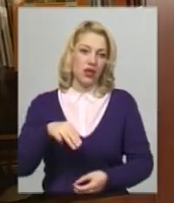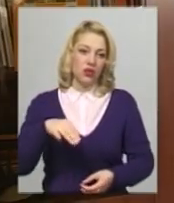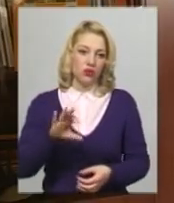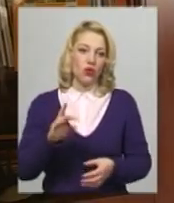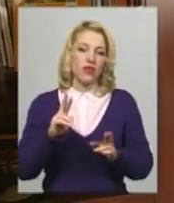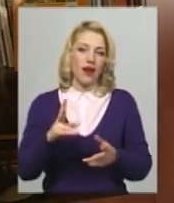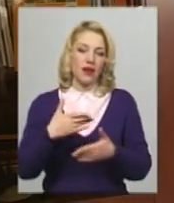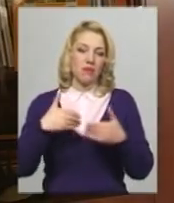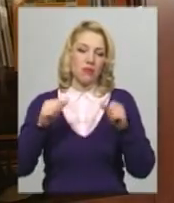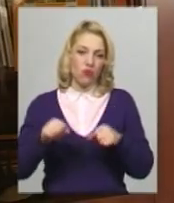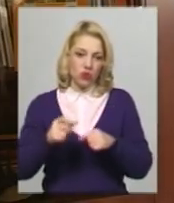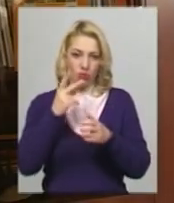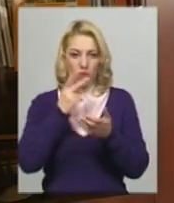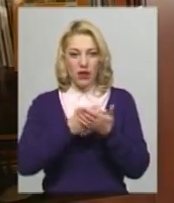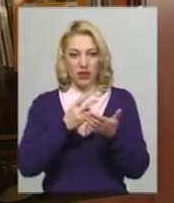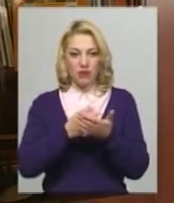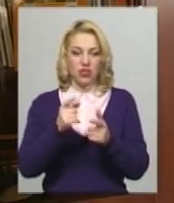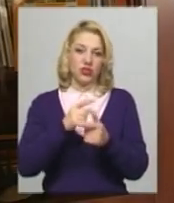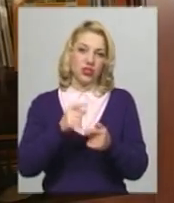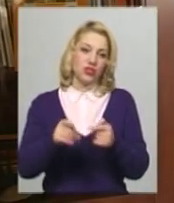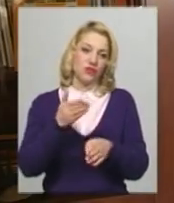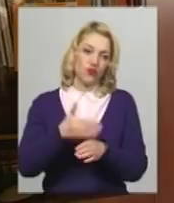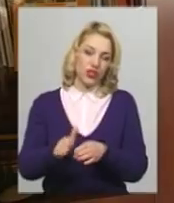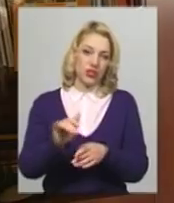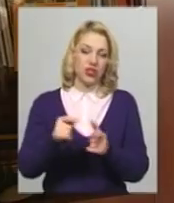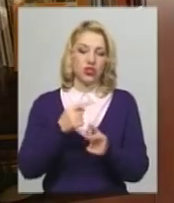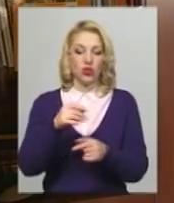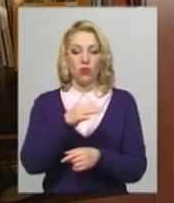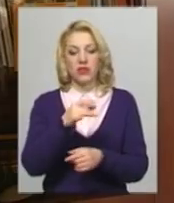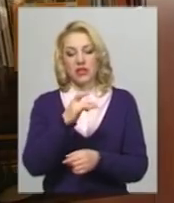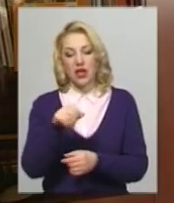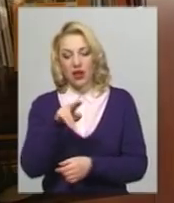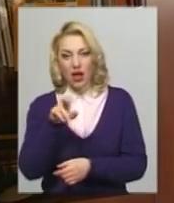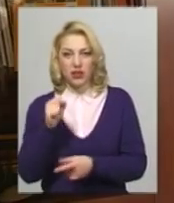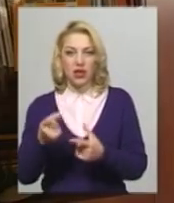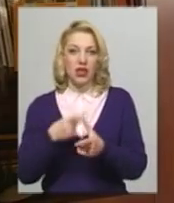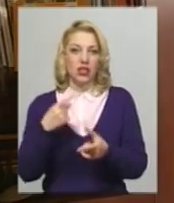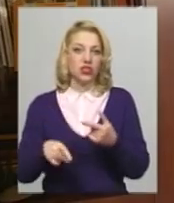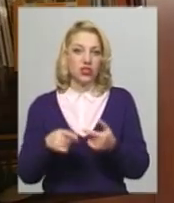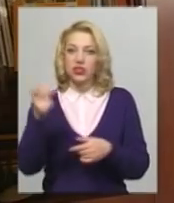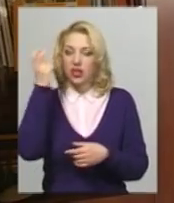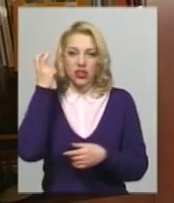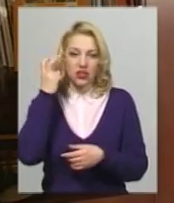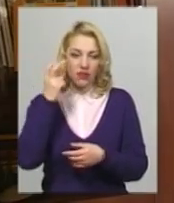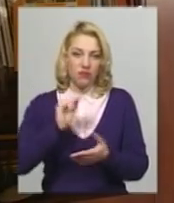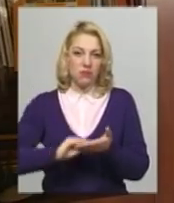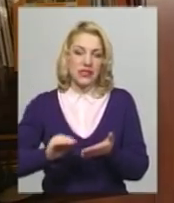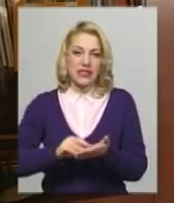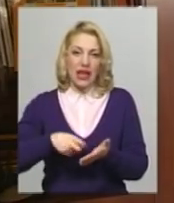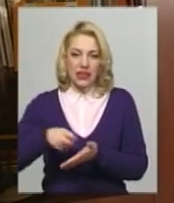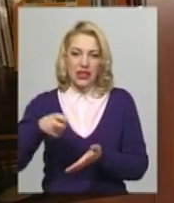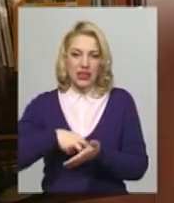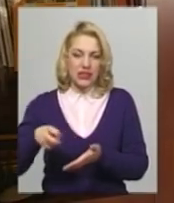як ми можемо передбачити чи виділити, чи з обласної ради, чи в Київ писати якісь